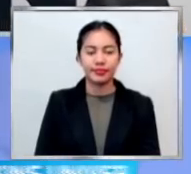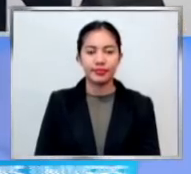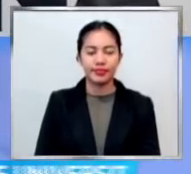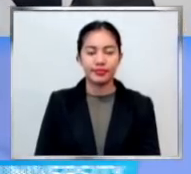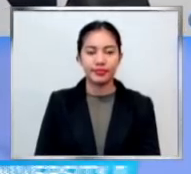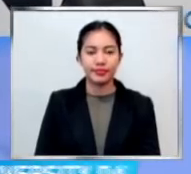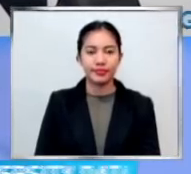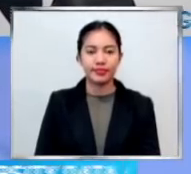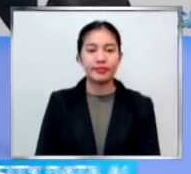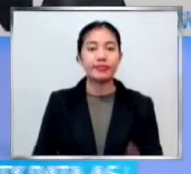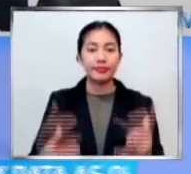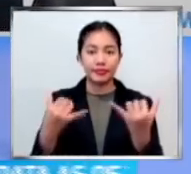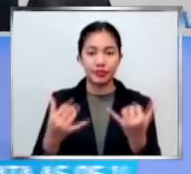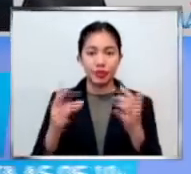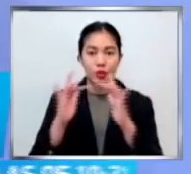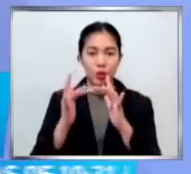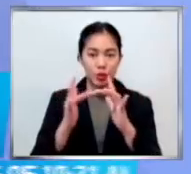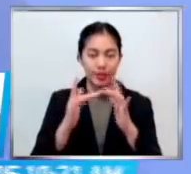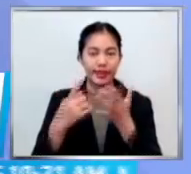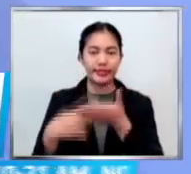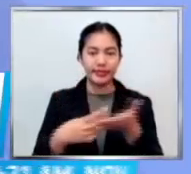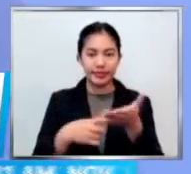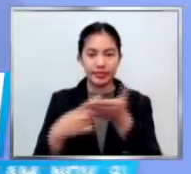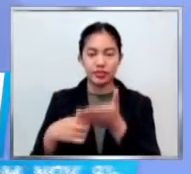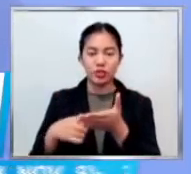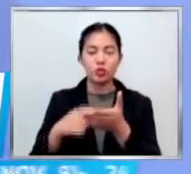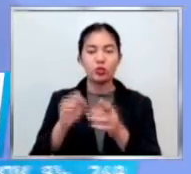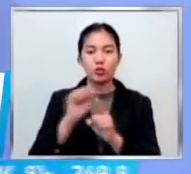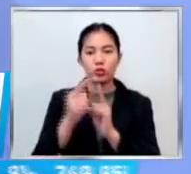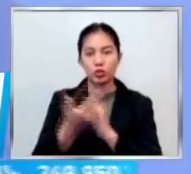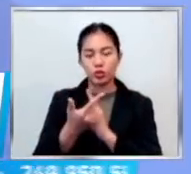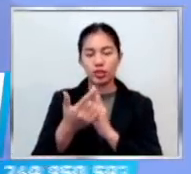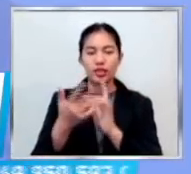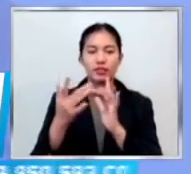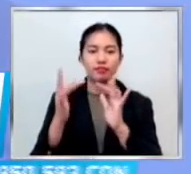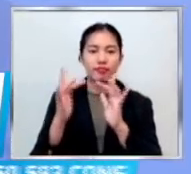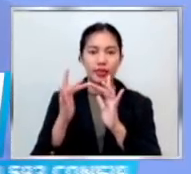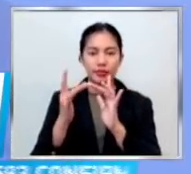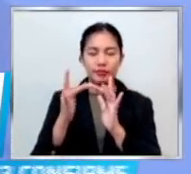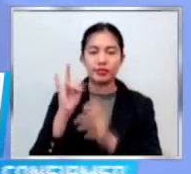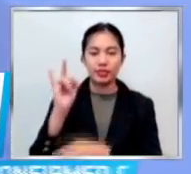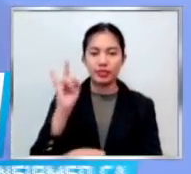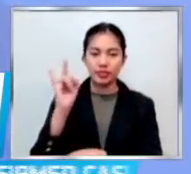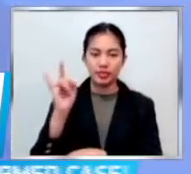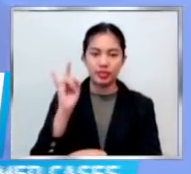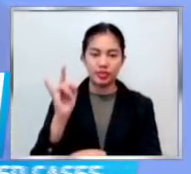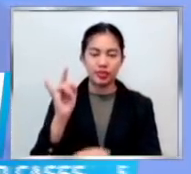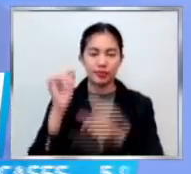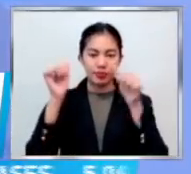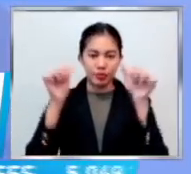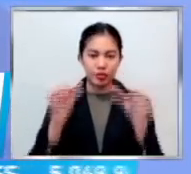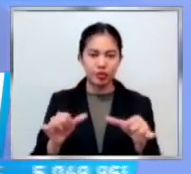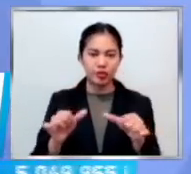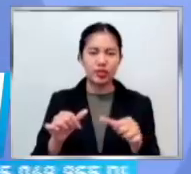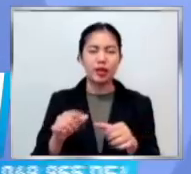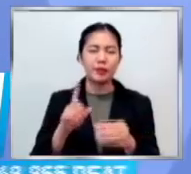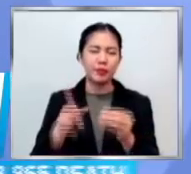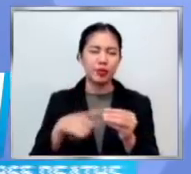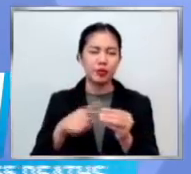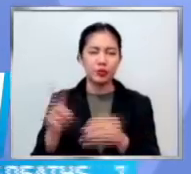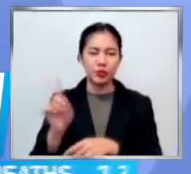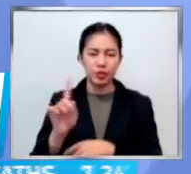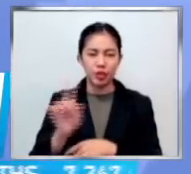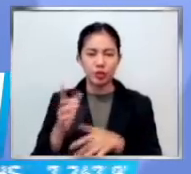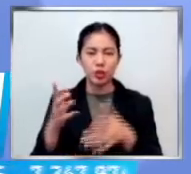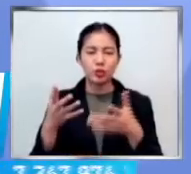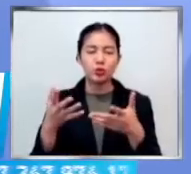Usap-usapan online ang social media posts ng GMA Network tungkol sa isang bagong kapuso. Smile lang ng isang lalaki ang kita. Sa